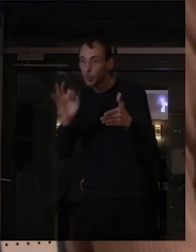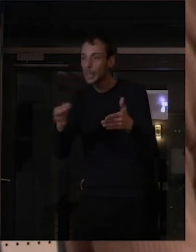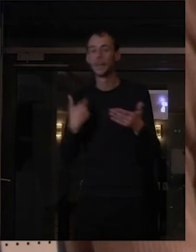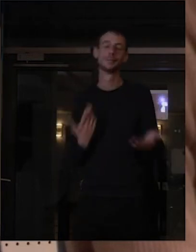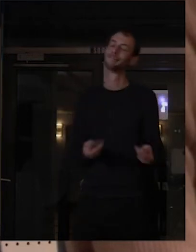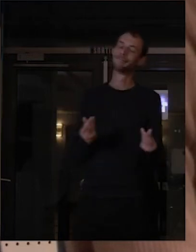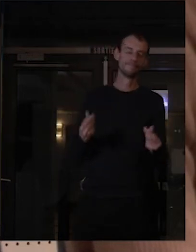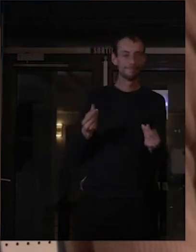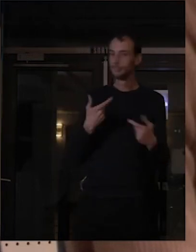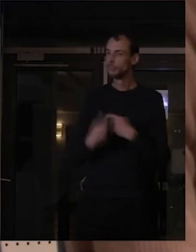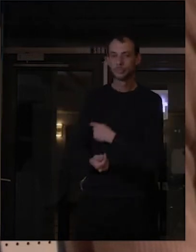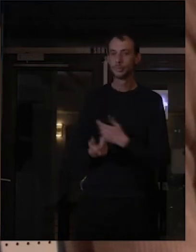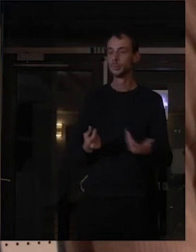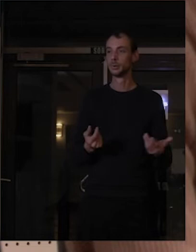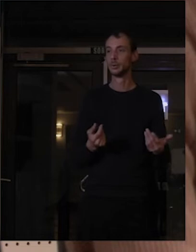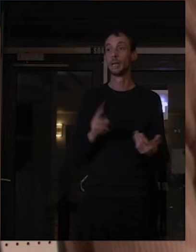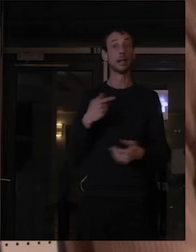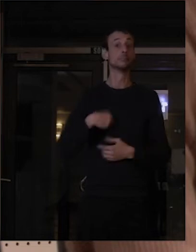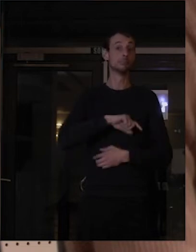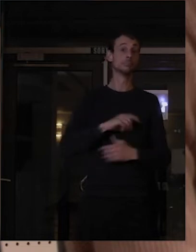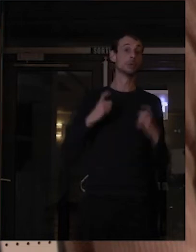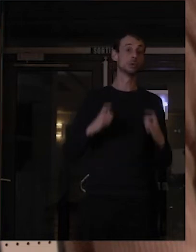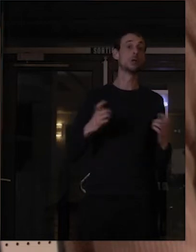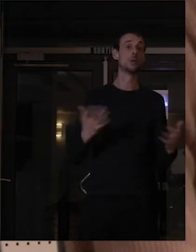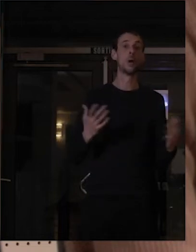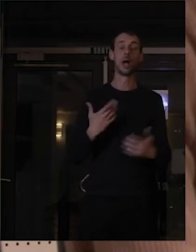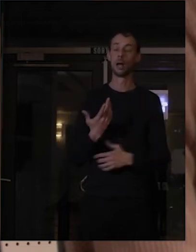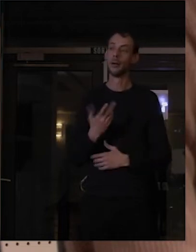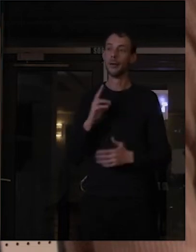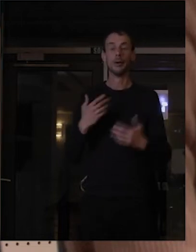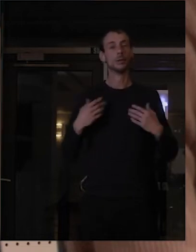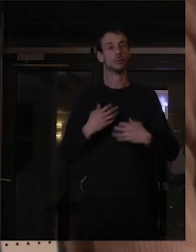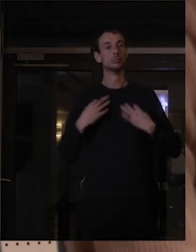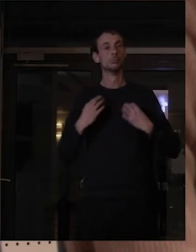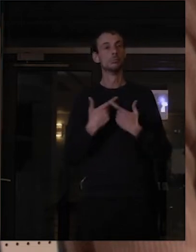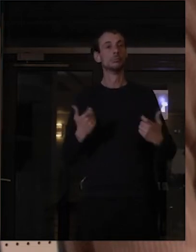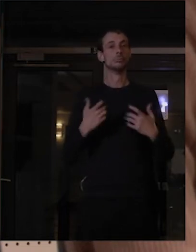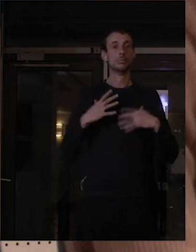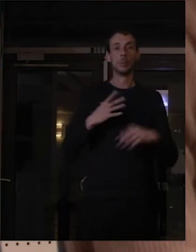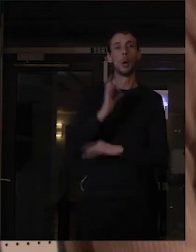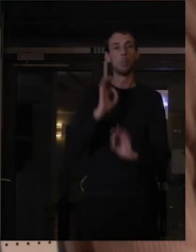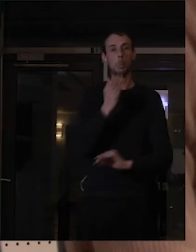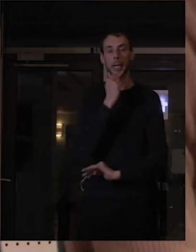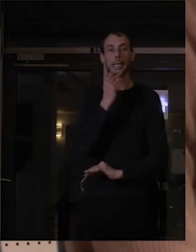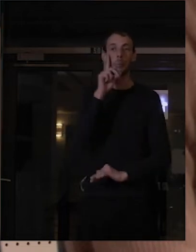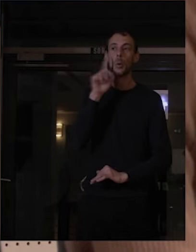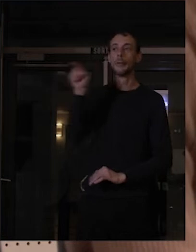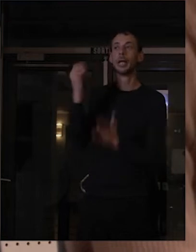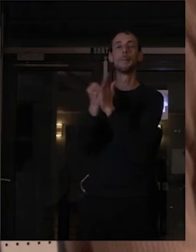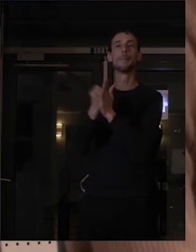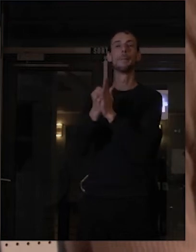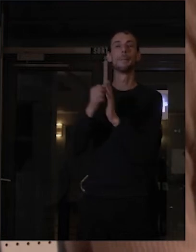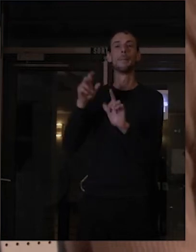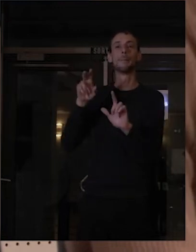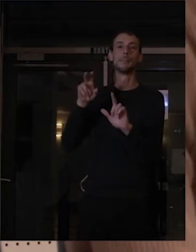corrects, puisque Adidas, pour ne pas les nommer, font de très bons équipements. Mais je sais que ce n'est pas le cas pour tout le monde,